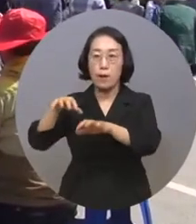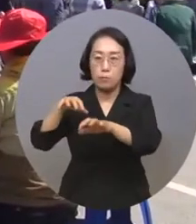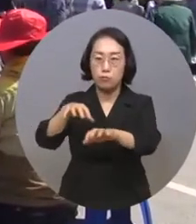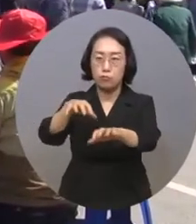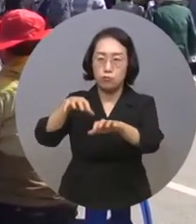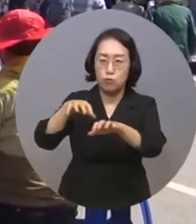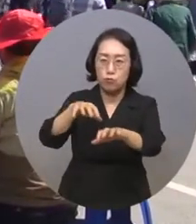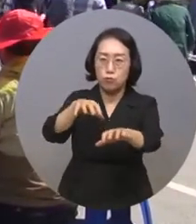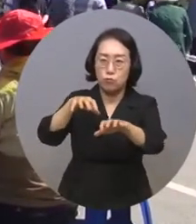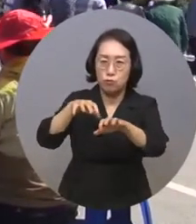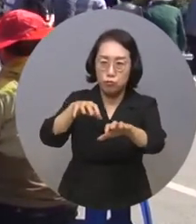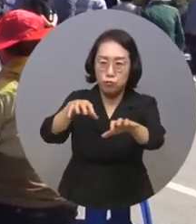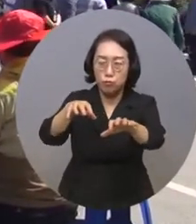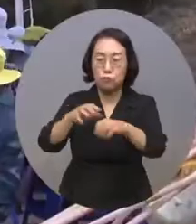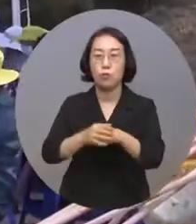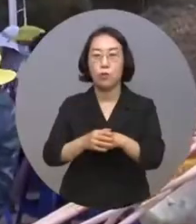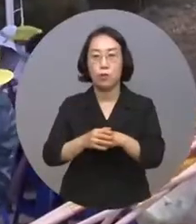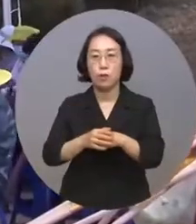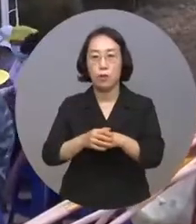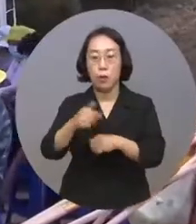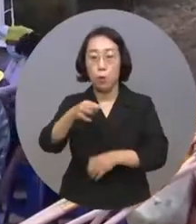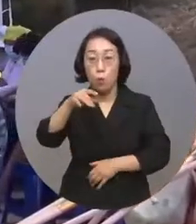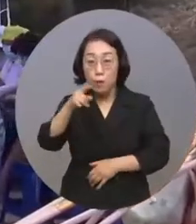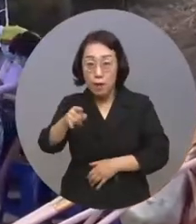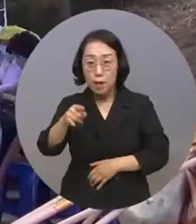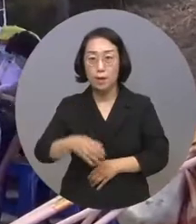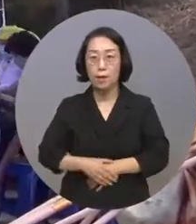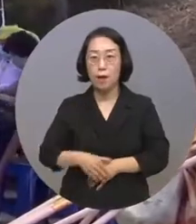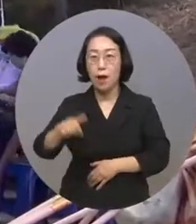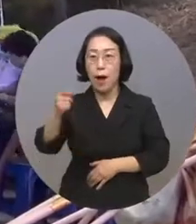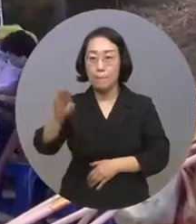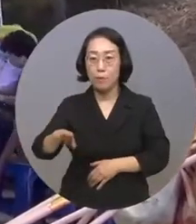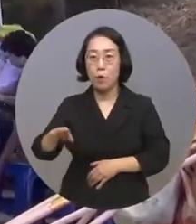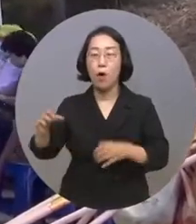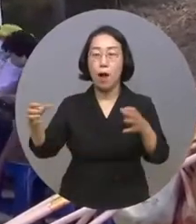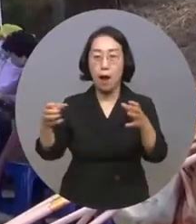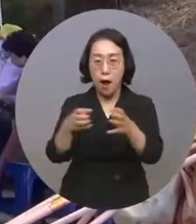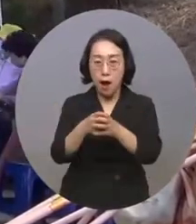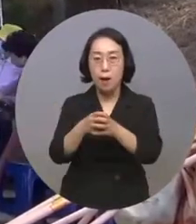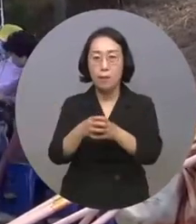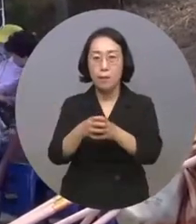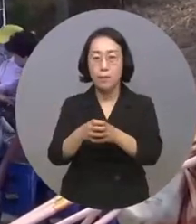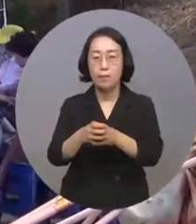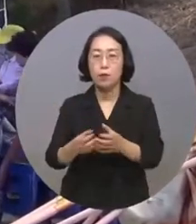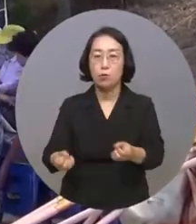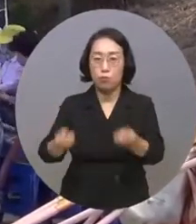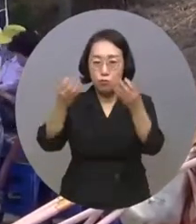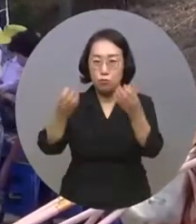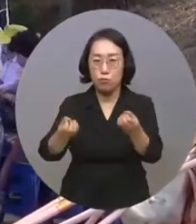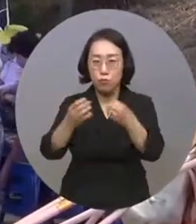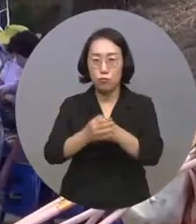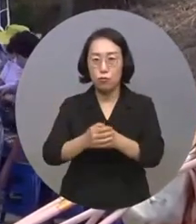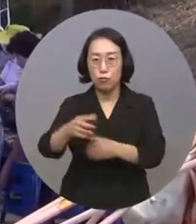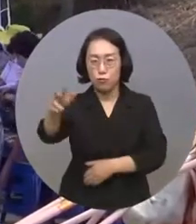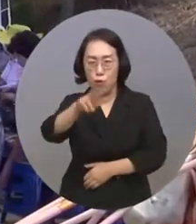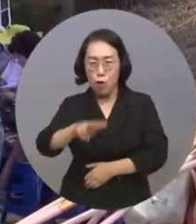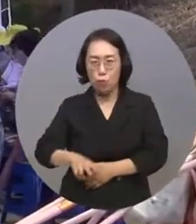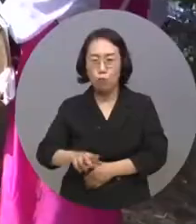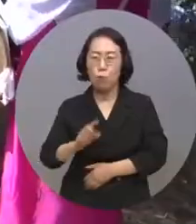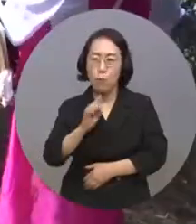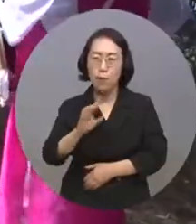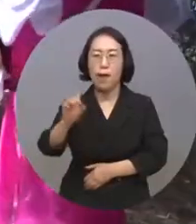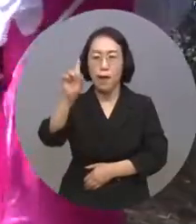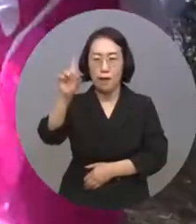문화로 공세리 본당과 합덕 본당이 함께 성체 거동을 이어온 전국 유일한 사례로 꼽히고